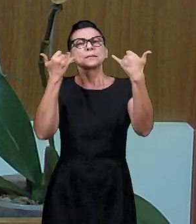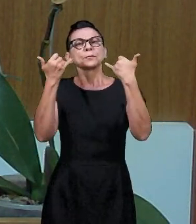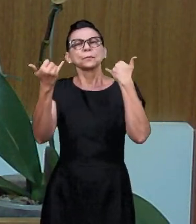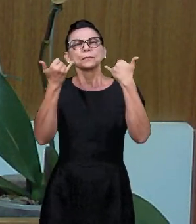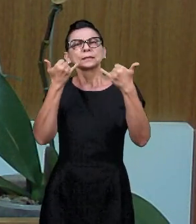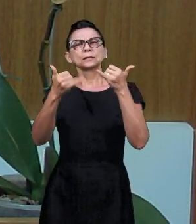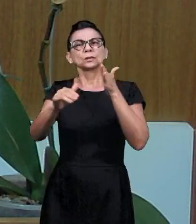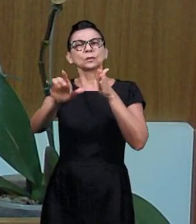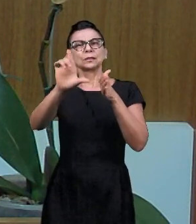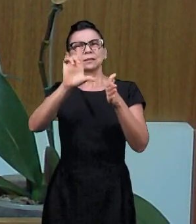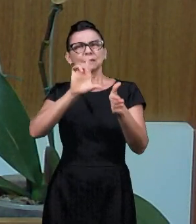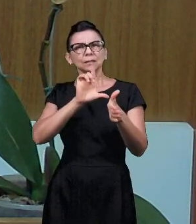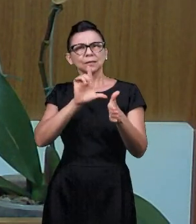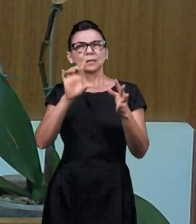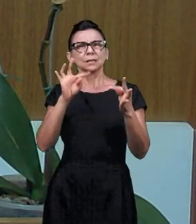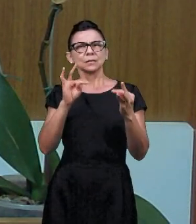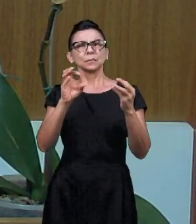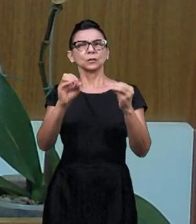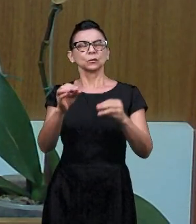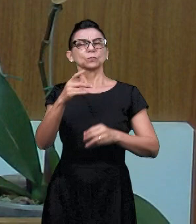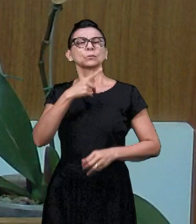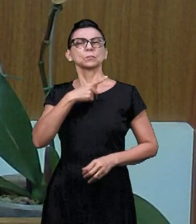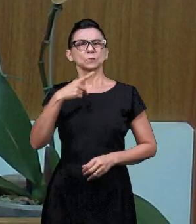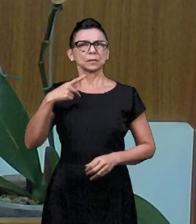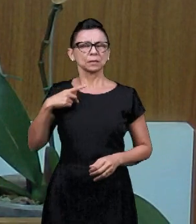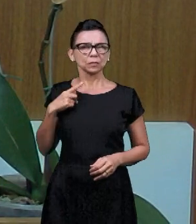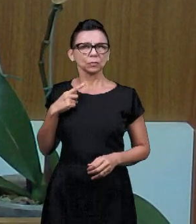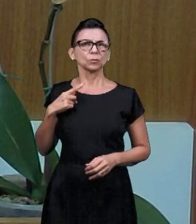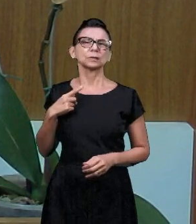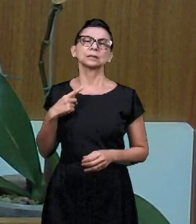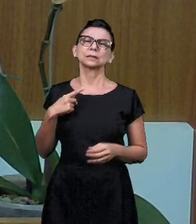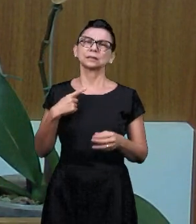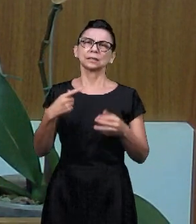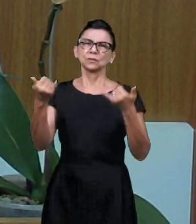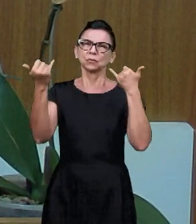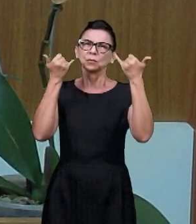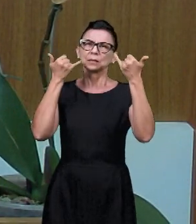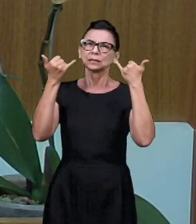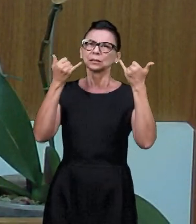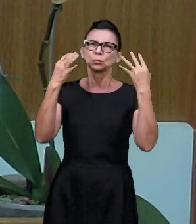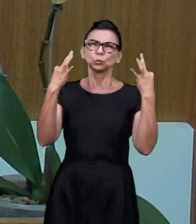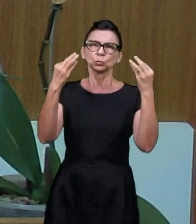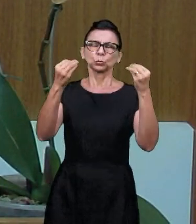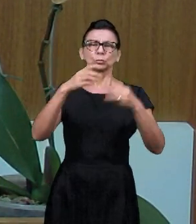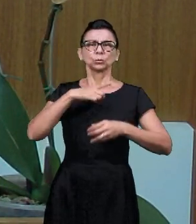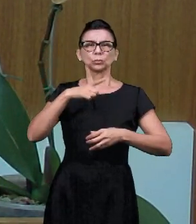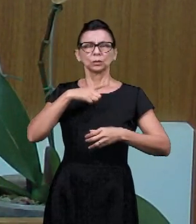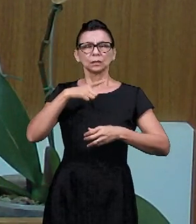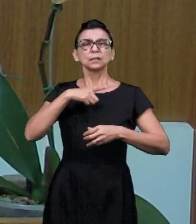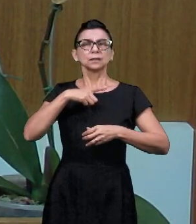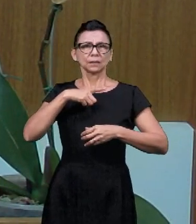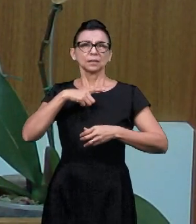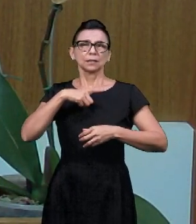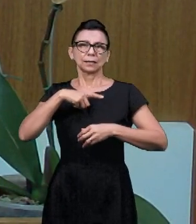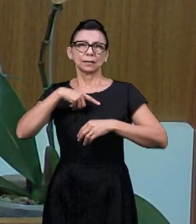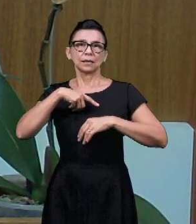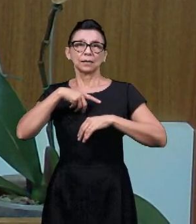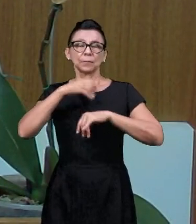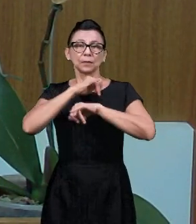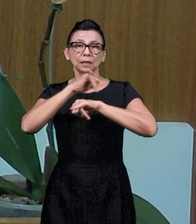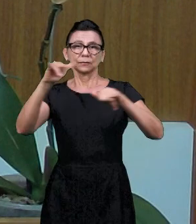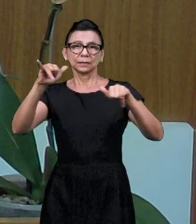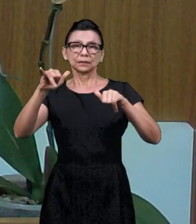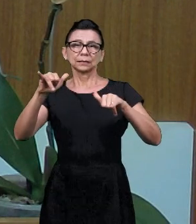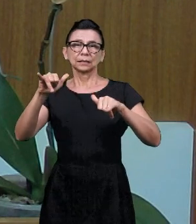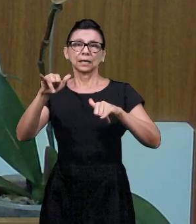en poste de toutes les informations pour informer nos frères et sœurs. Donc, améliorer la compréhension, ce n'est pas facile. On a